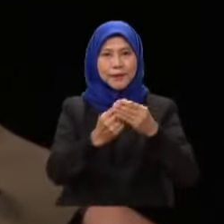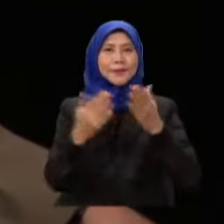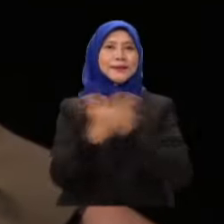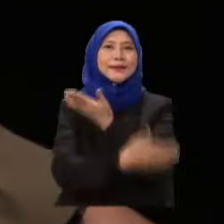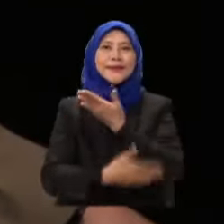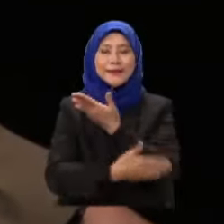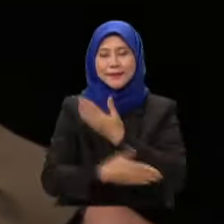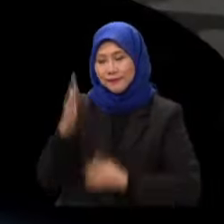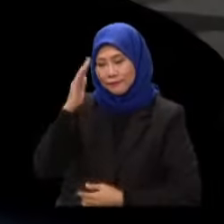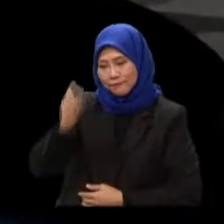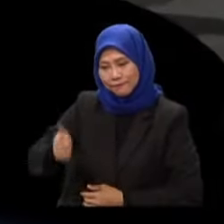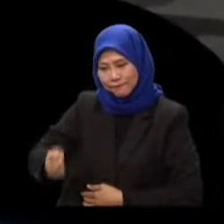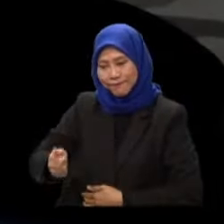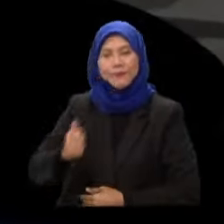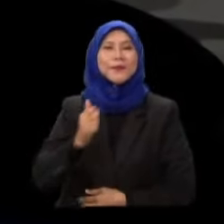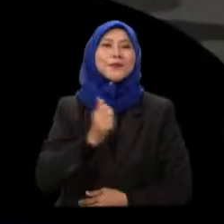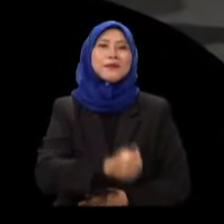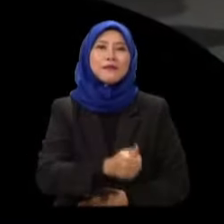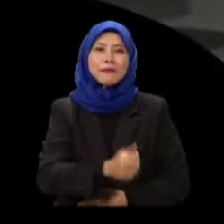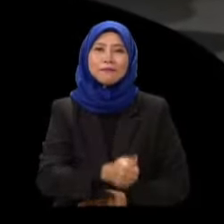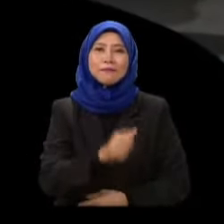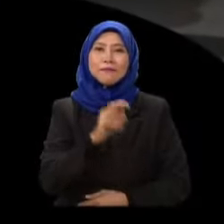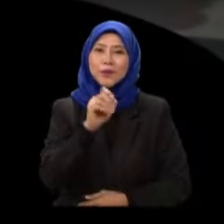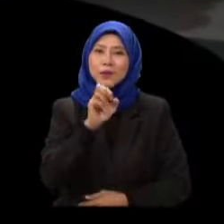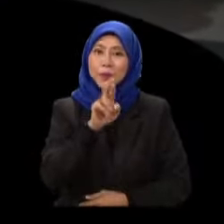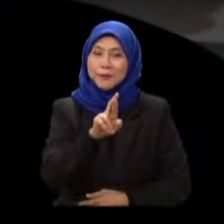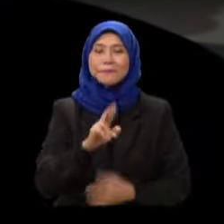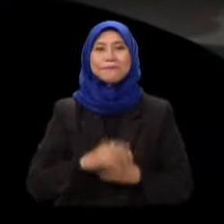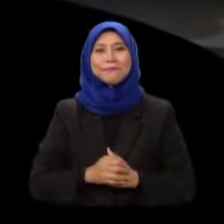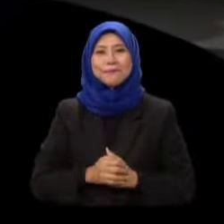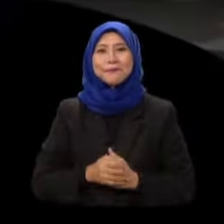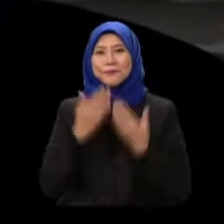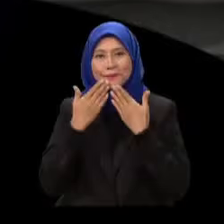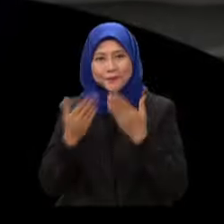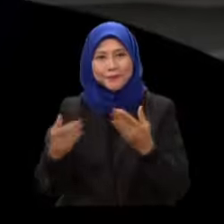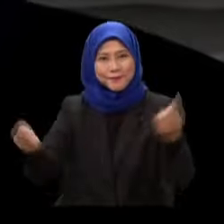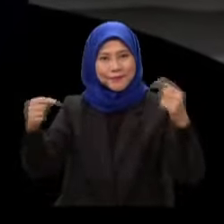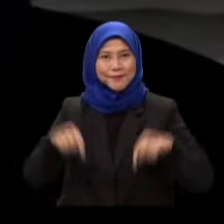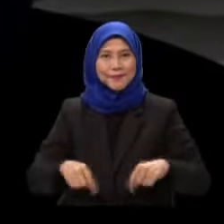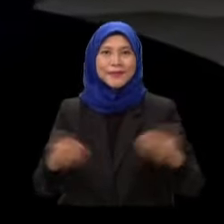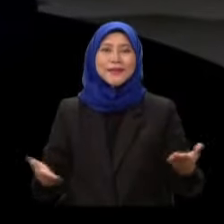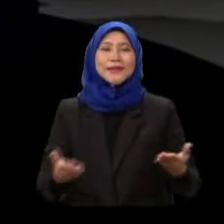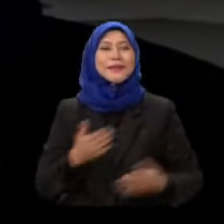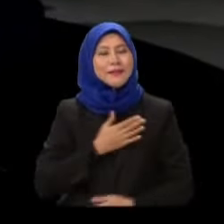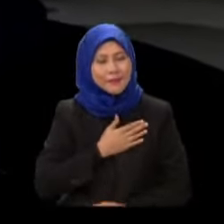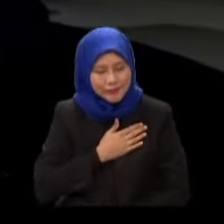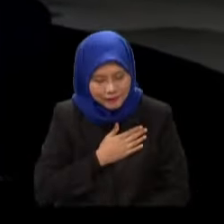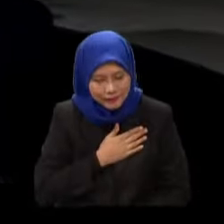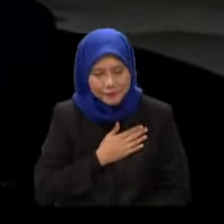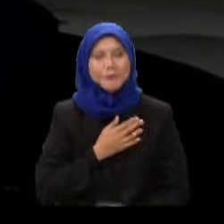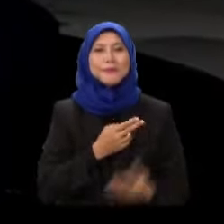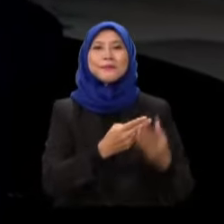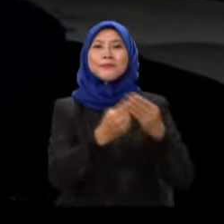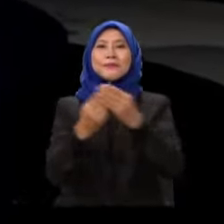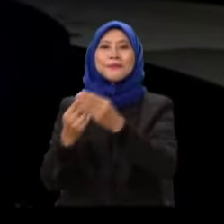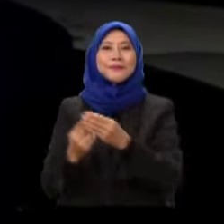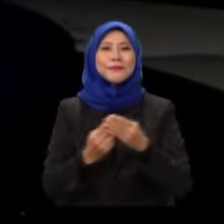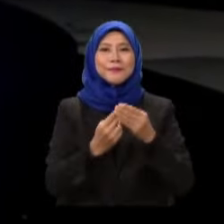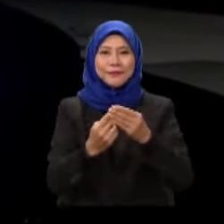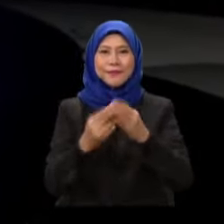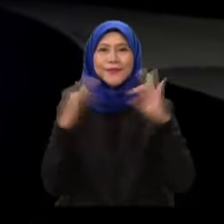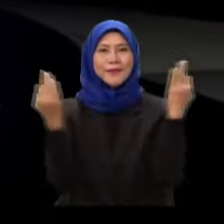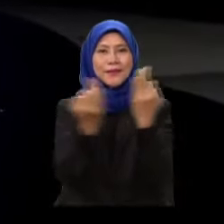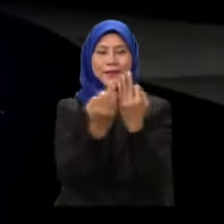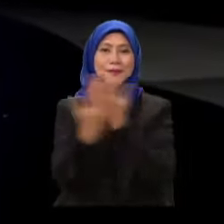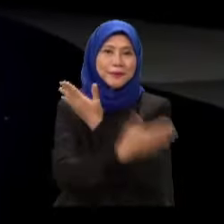tuh al-imam asy-syaikh Om telolet Om Salam menawa terima kasih karena habis sekali lagi mkc Salem perpaduan keluarga Malaysia mohd dan